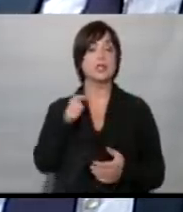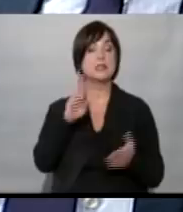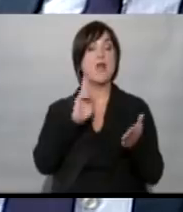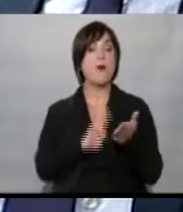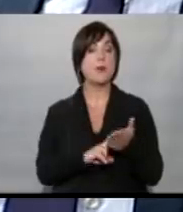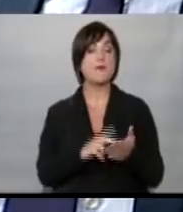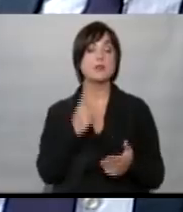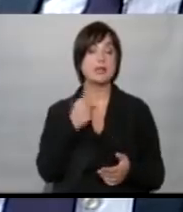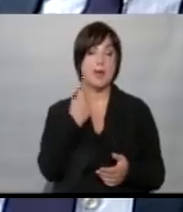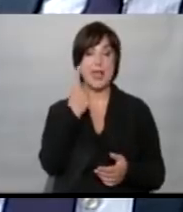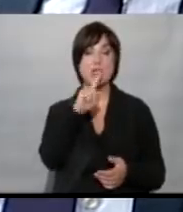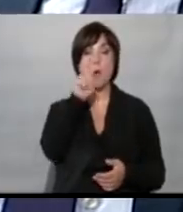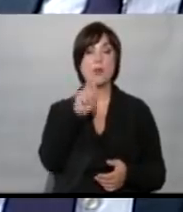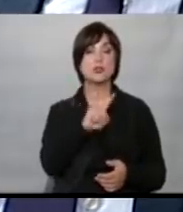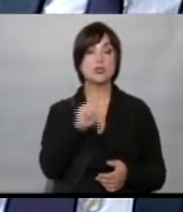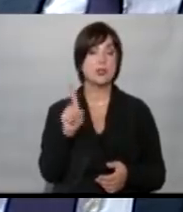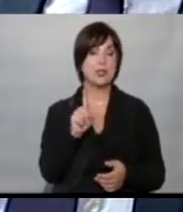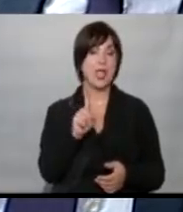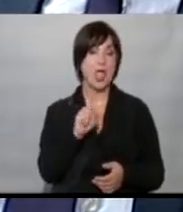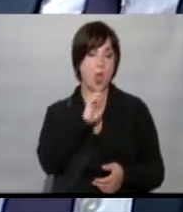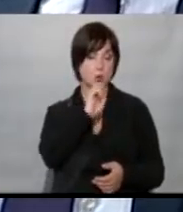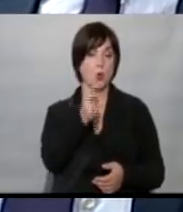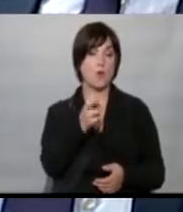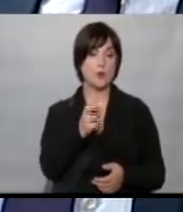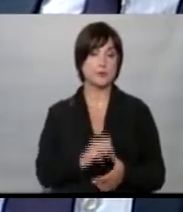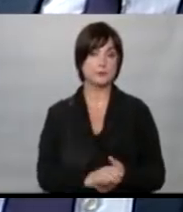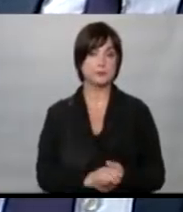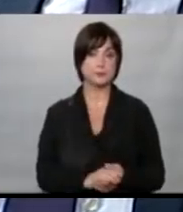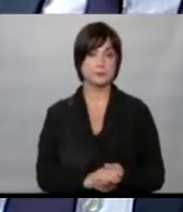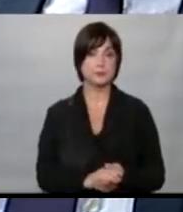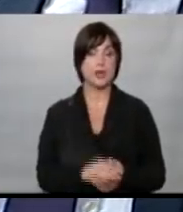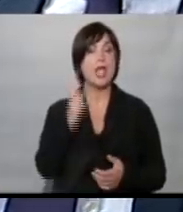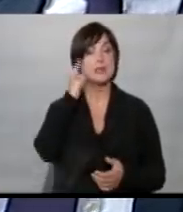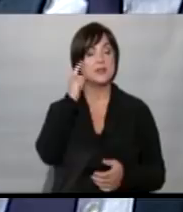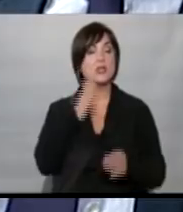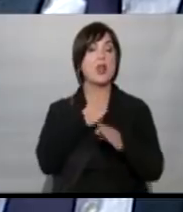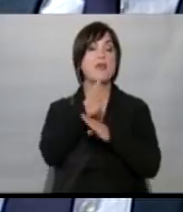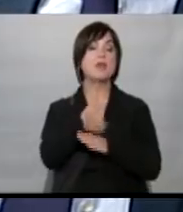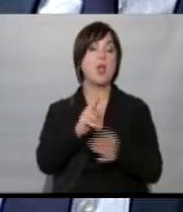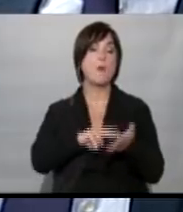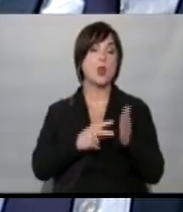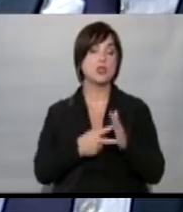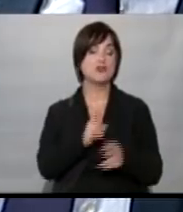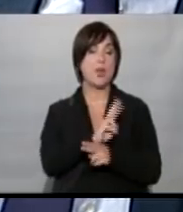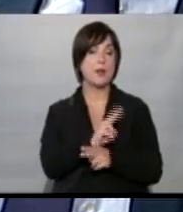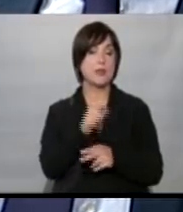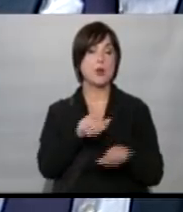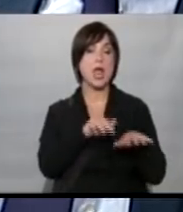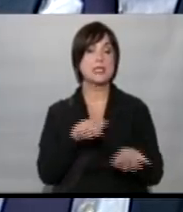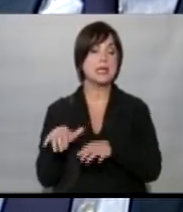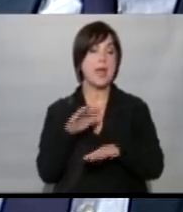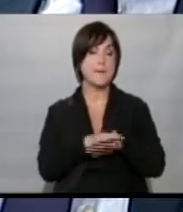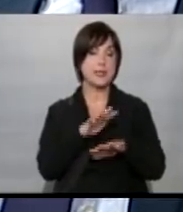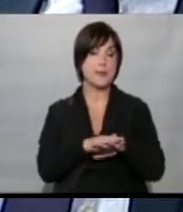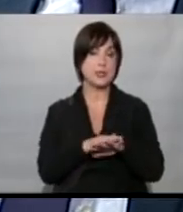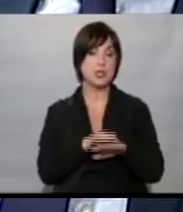само едно прашање што не ми го одговарате. Да. Свесно ли влеговте во политичка манипулација поради играта и